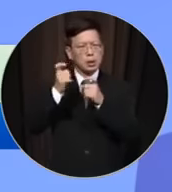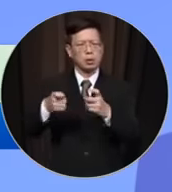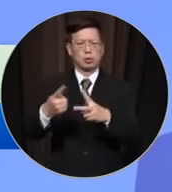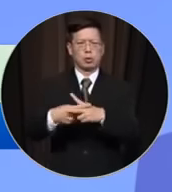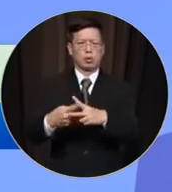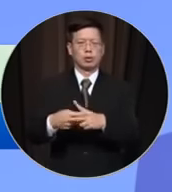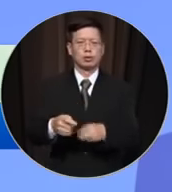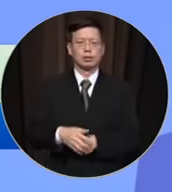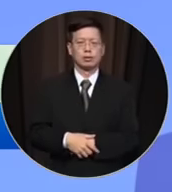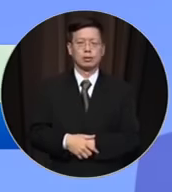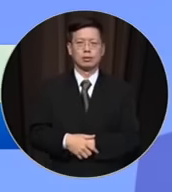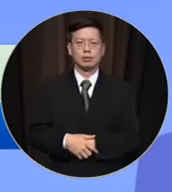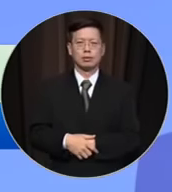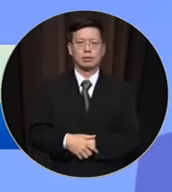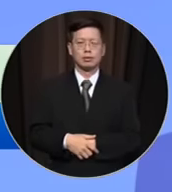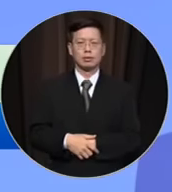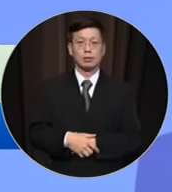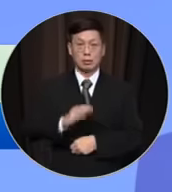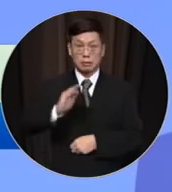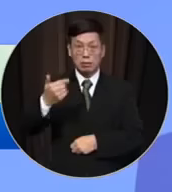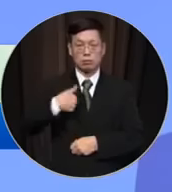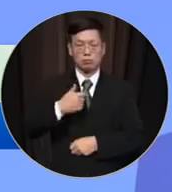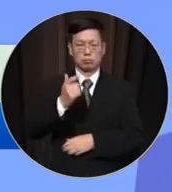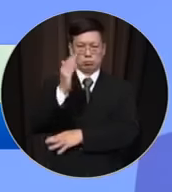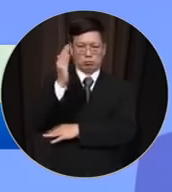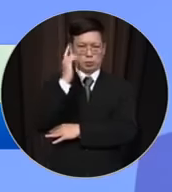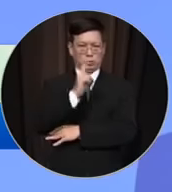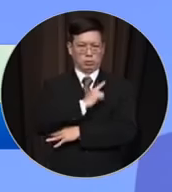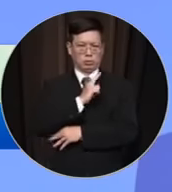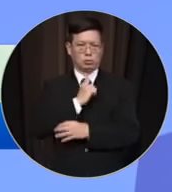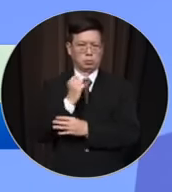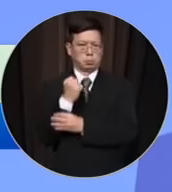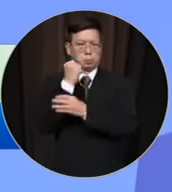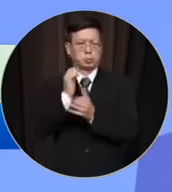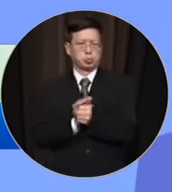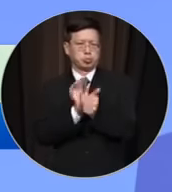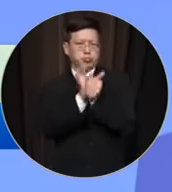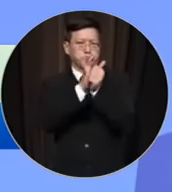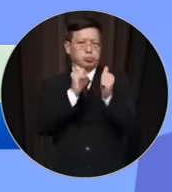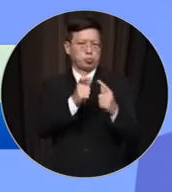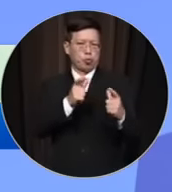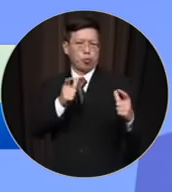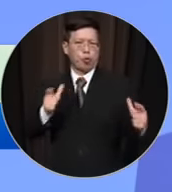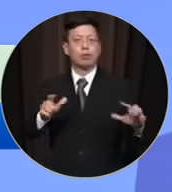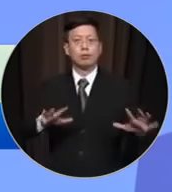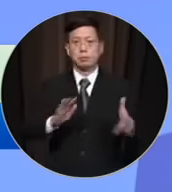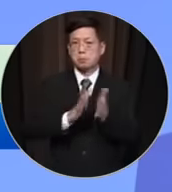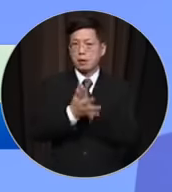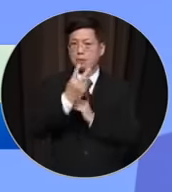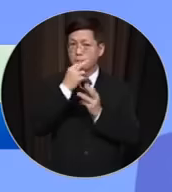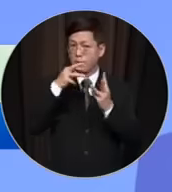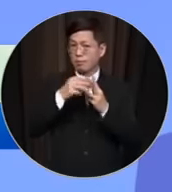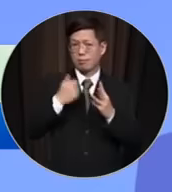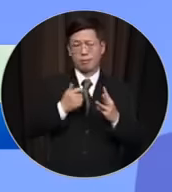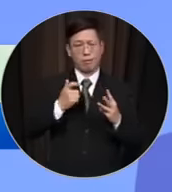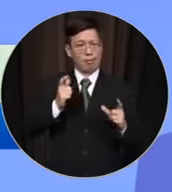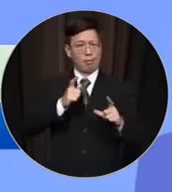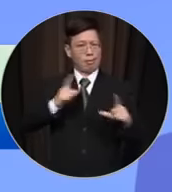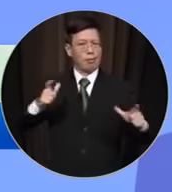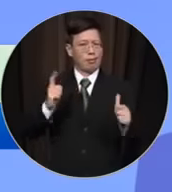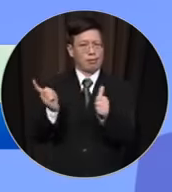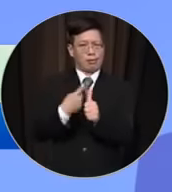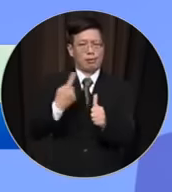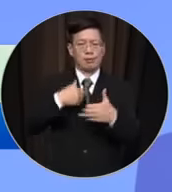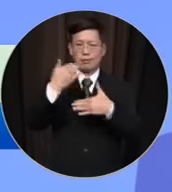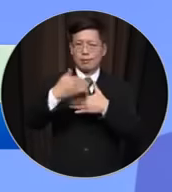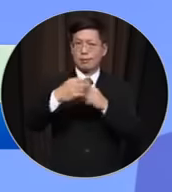城，但是在国家整体的扶植之下，它现在打造成为亚洲规模最大的电影